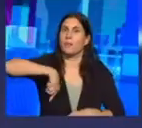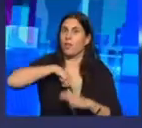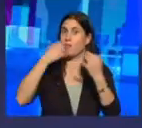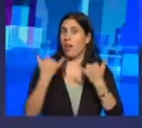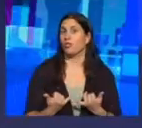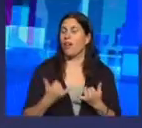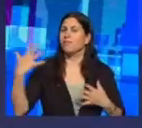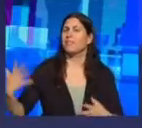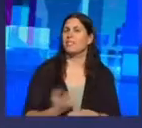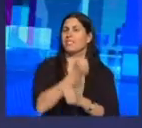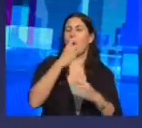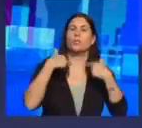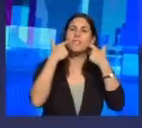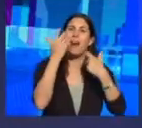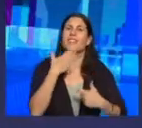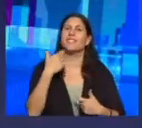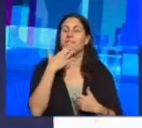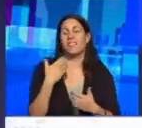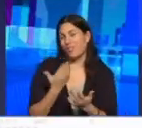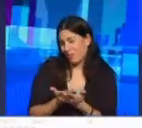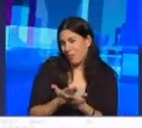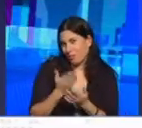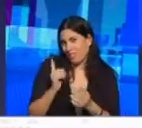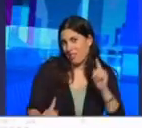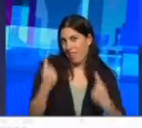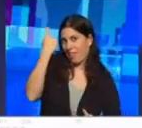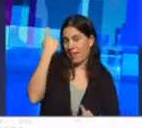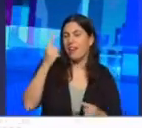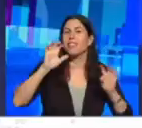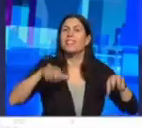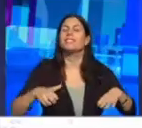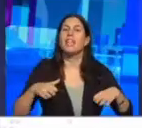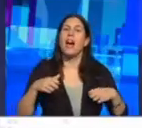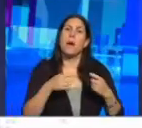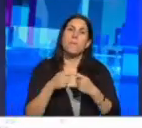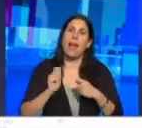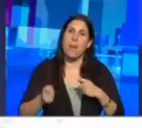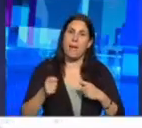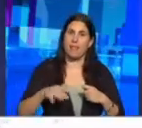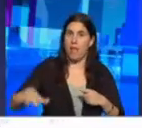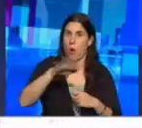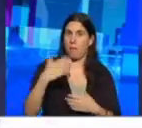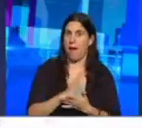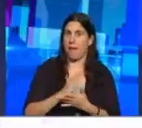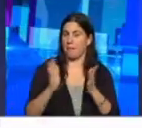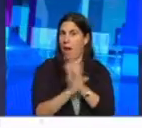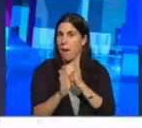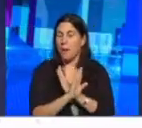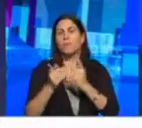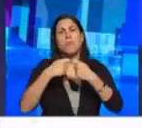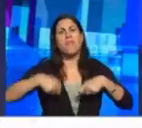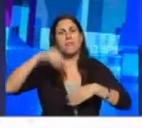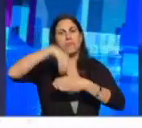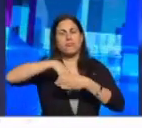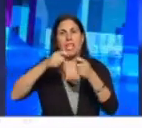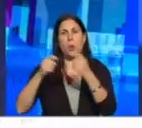ועכשיו לניצחון הסברה ישראלי, תודו שזה נדיר. נשיא הפרלמנט האירופי החליט כי מחבלים וחברי ארגוני טרור